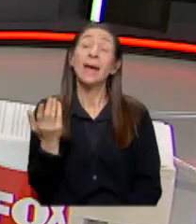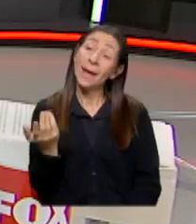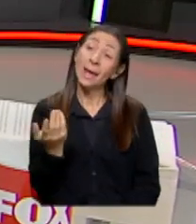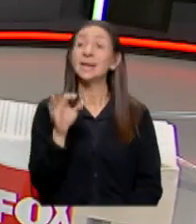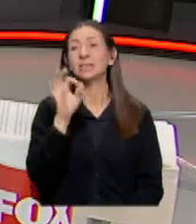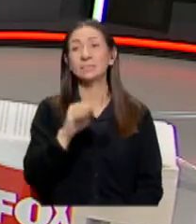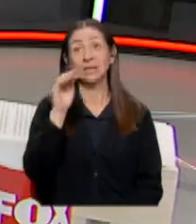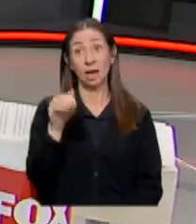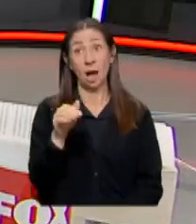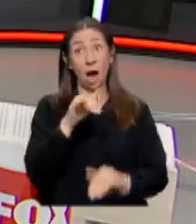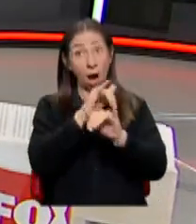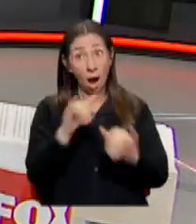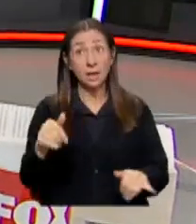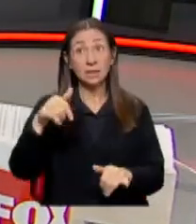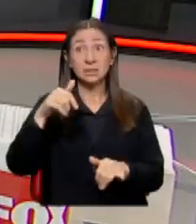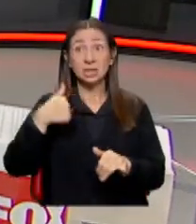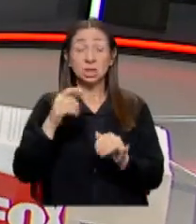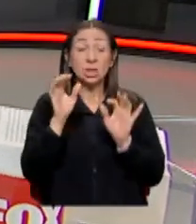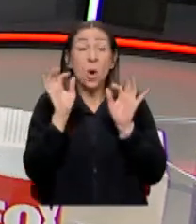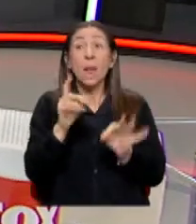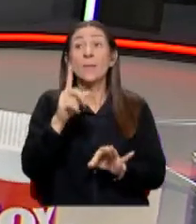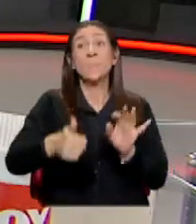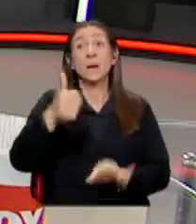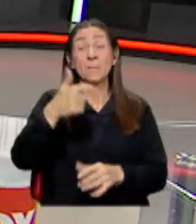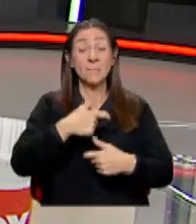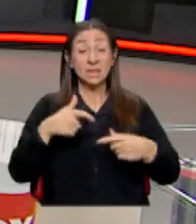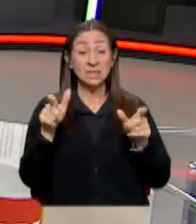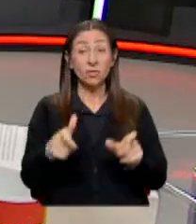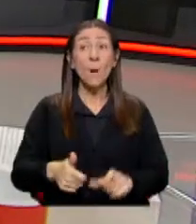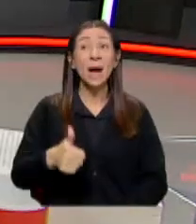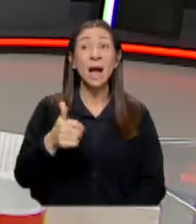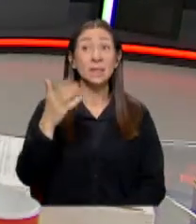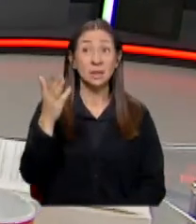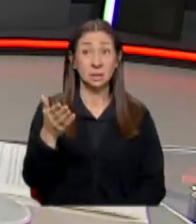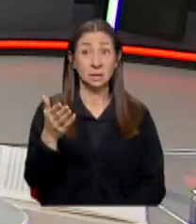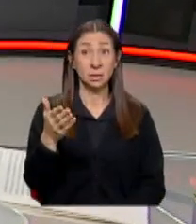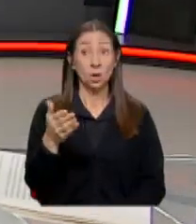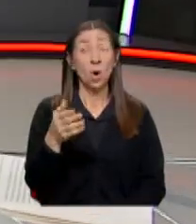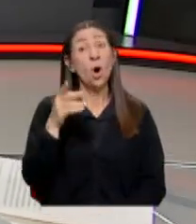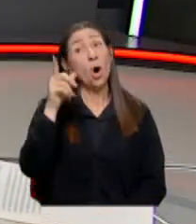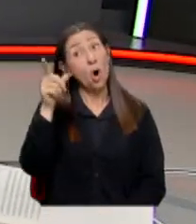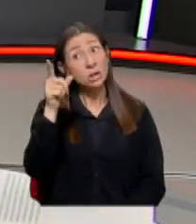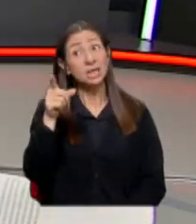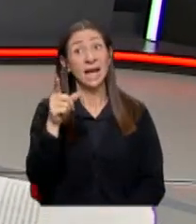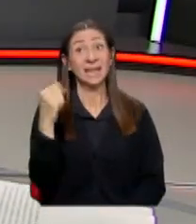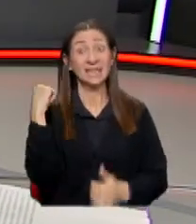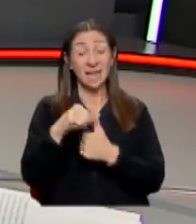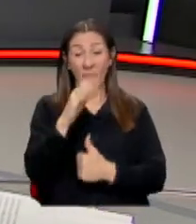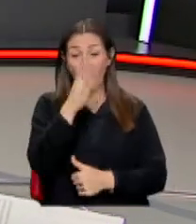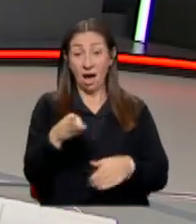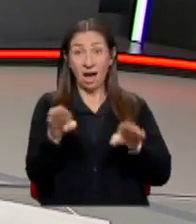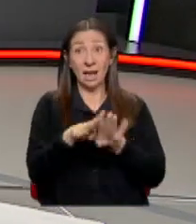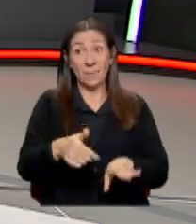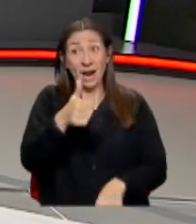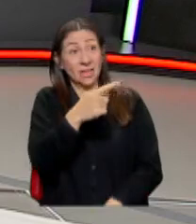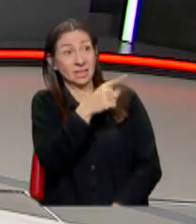Şimdi geldik aynı derecede kritik başka bir bakanlığa. Milli Savunma Bakanlığı. Şimdi orada da yine adalet gibi,